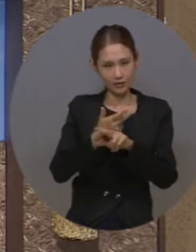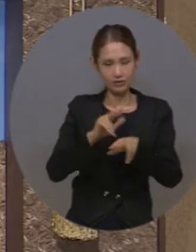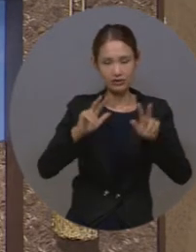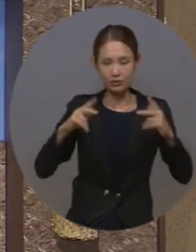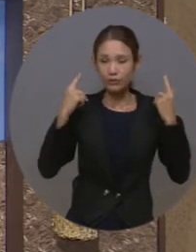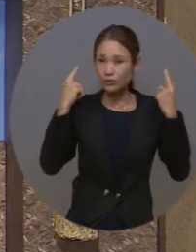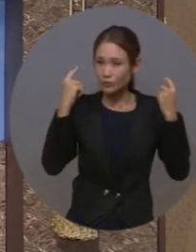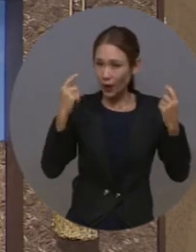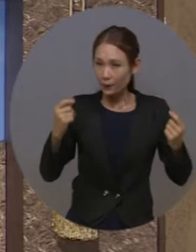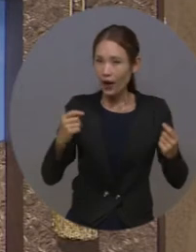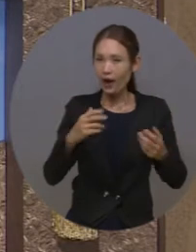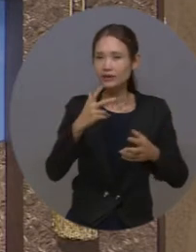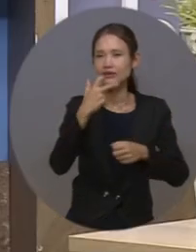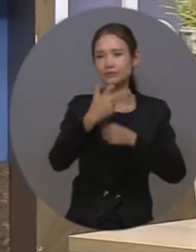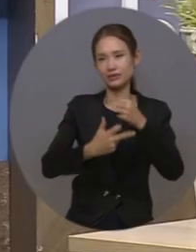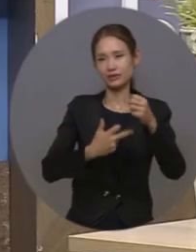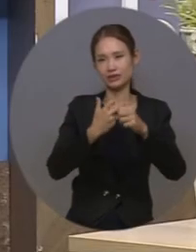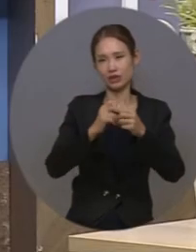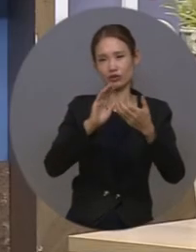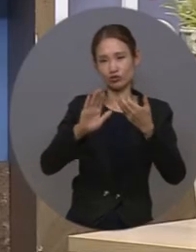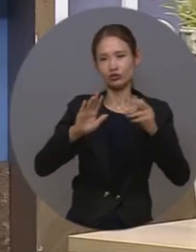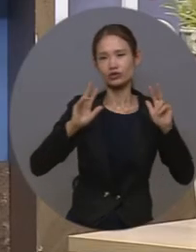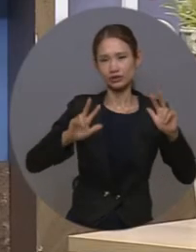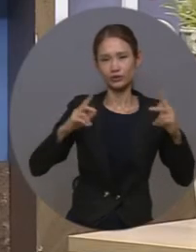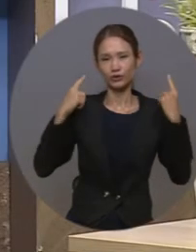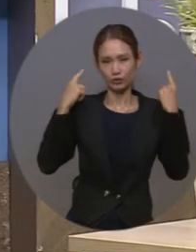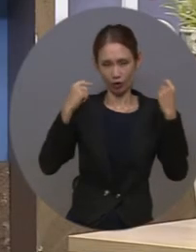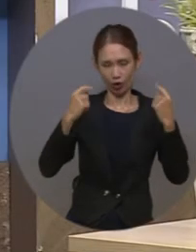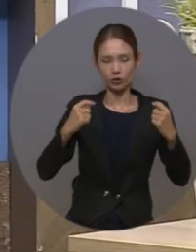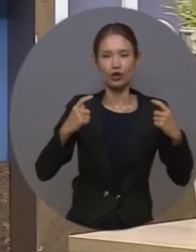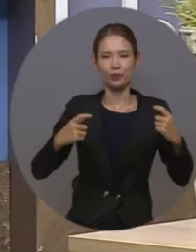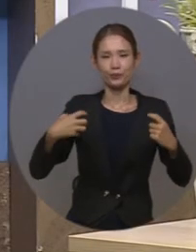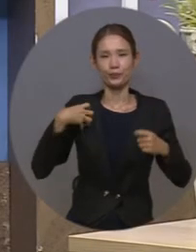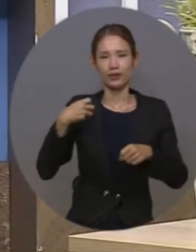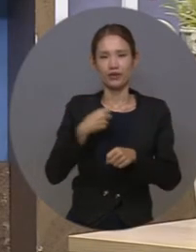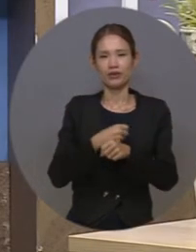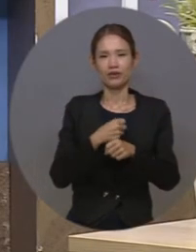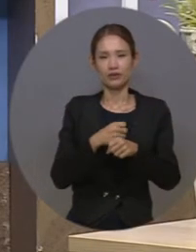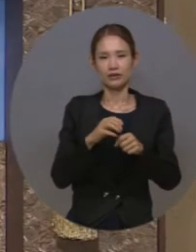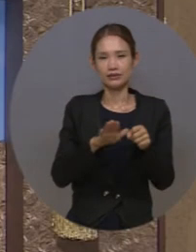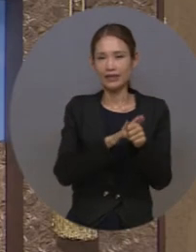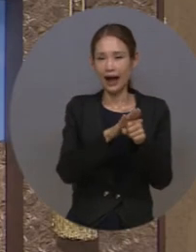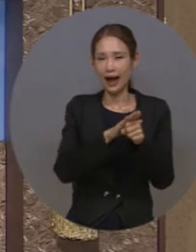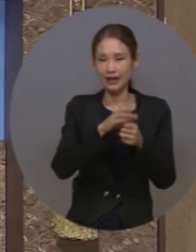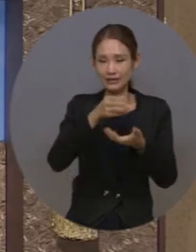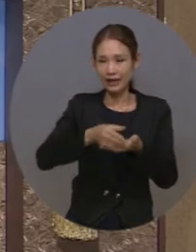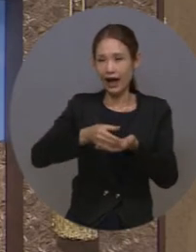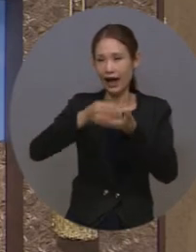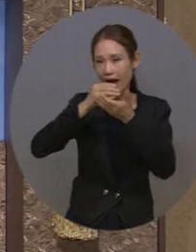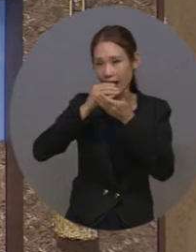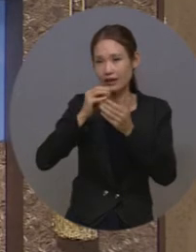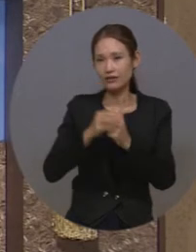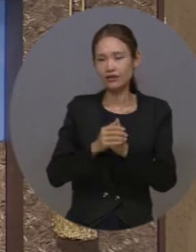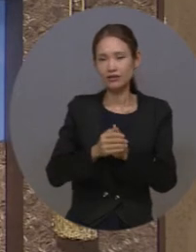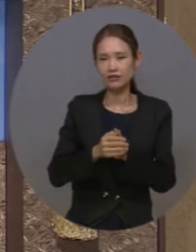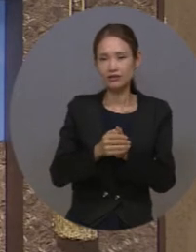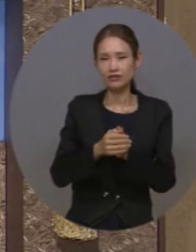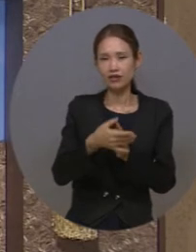있습니다. 17년이 지난 지금도 동의해서 하고 있고요. 네. 그 다음에 사랑의 차 한 잔. 어르신들이 이제